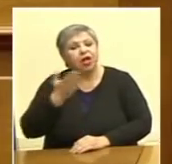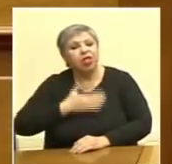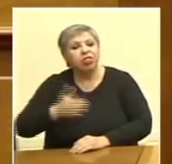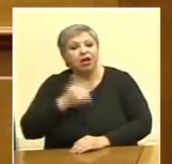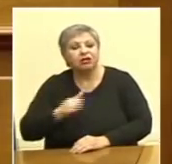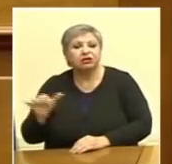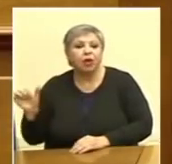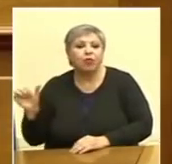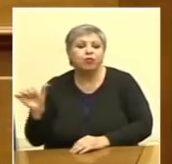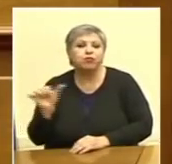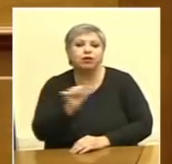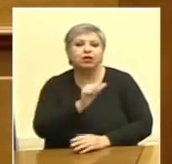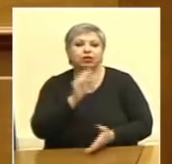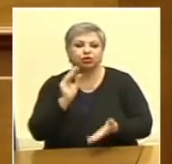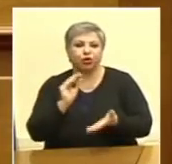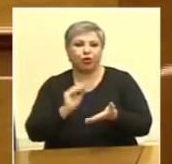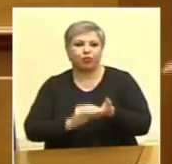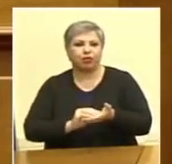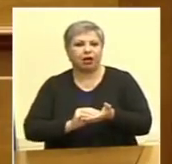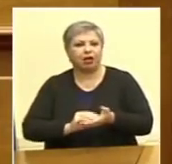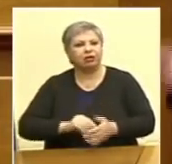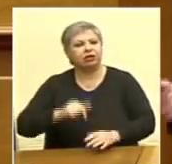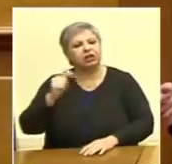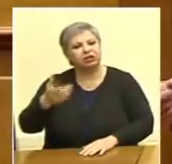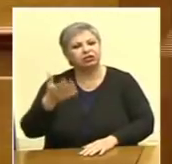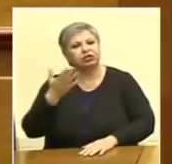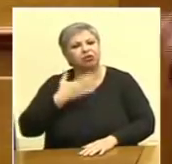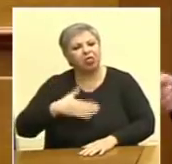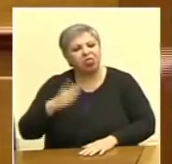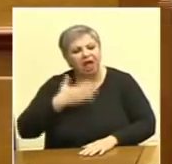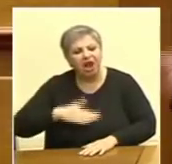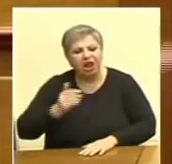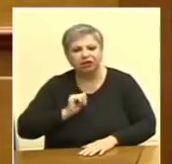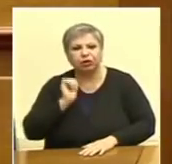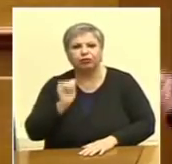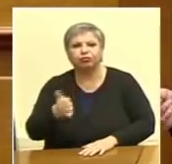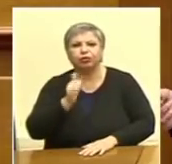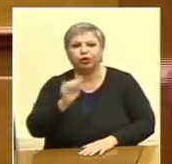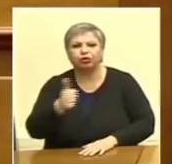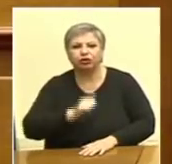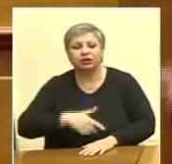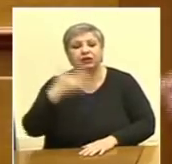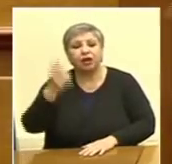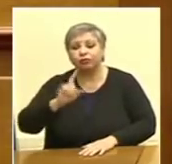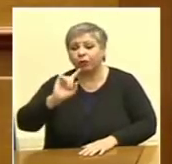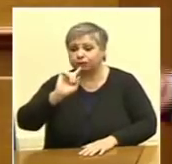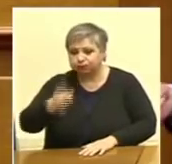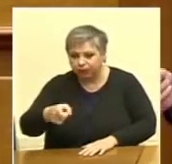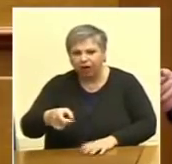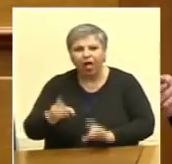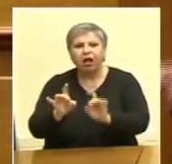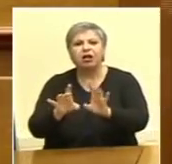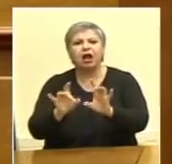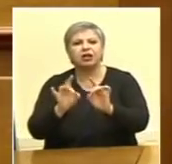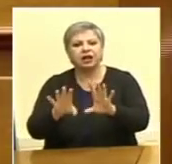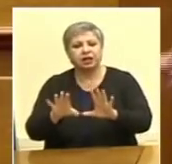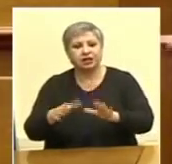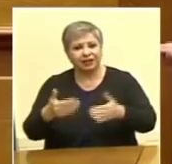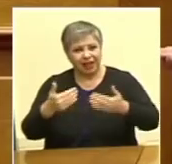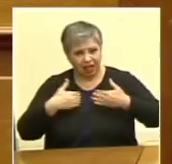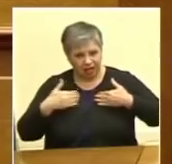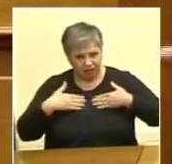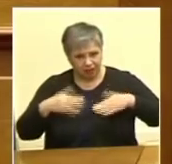πίσω, διότι επιθυμείτε να τα εφαρμόζετε οικειοθελώς, χωρίς την επιβολή των δανειστών. Λοιπόν, δεν θα σας κάνουμε τη χάρη. Ο